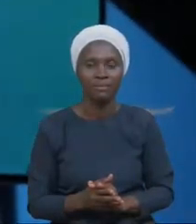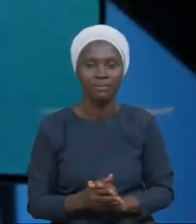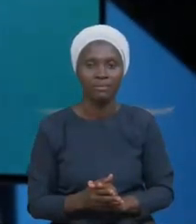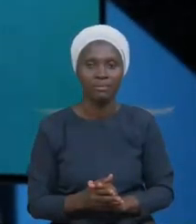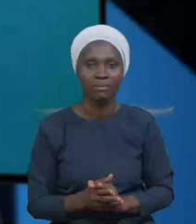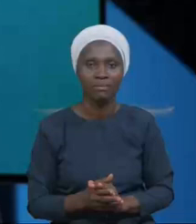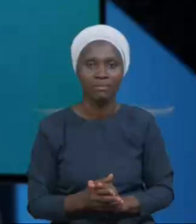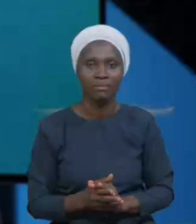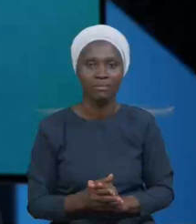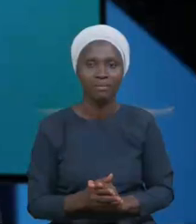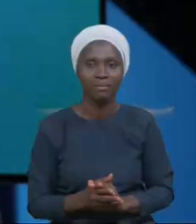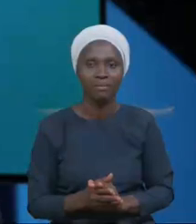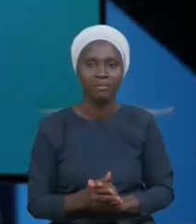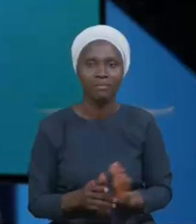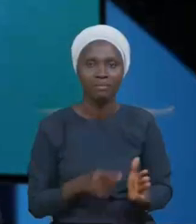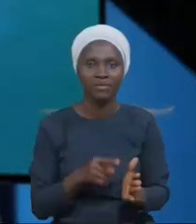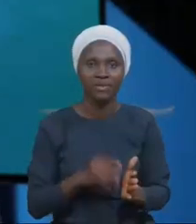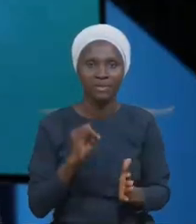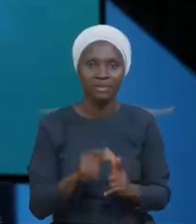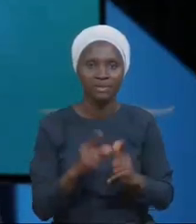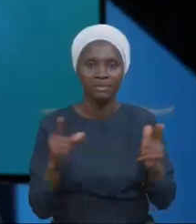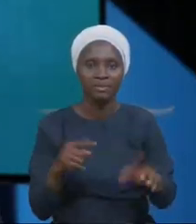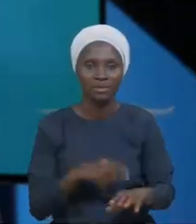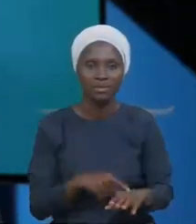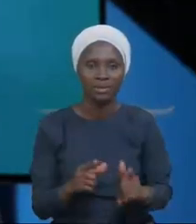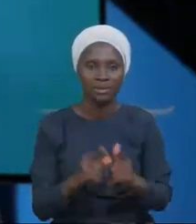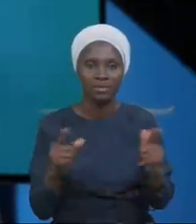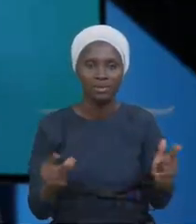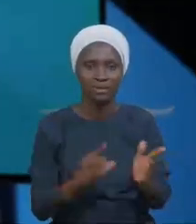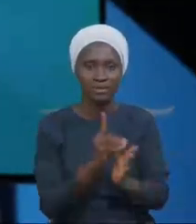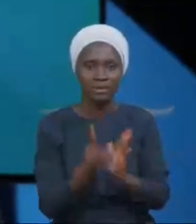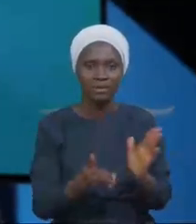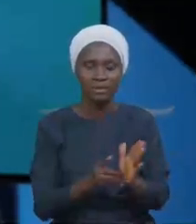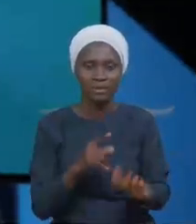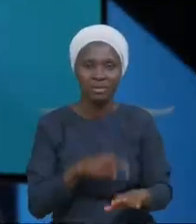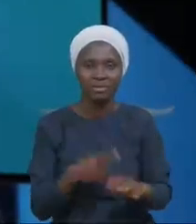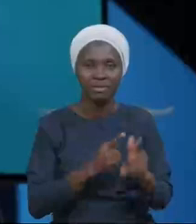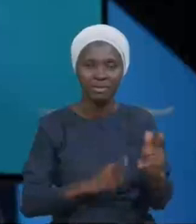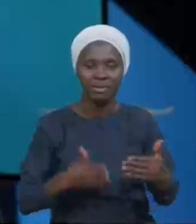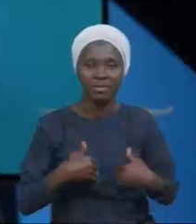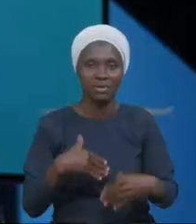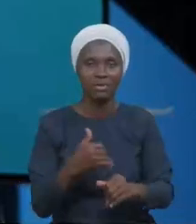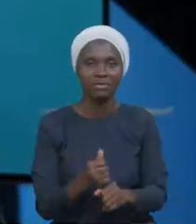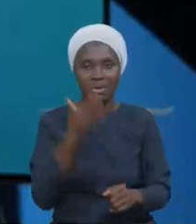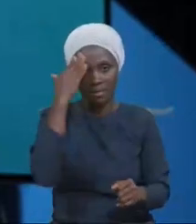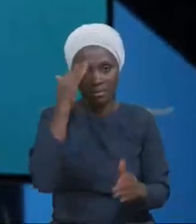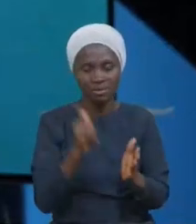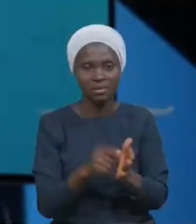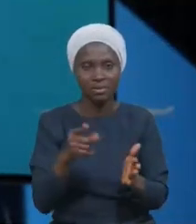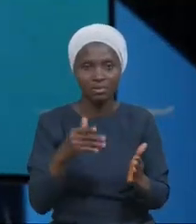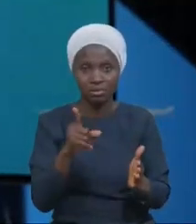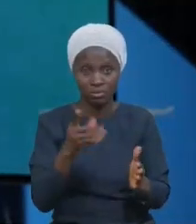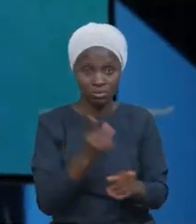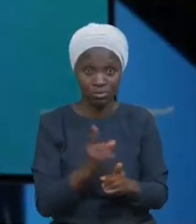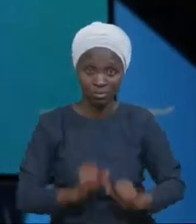C'est un grand moment, c'est une grande heure. Voici le moment que le Seigneur a fait. Je sais que tu viens de donner ta vie à